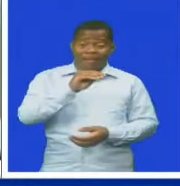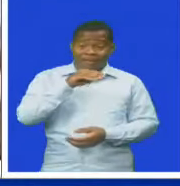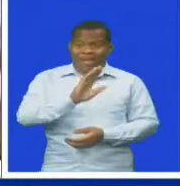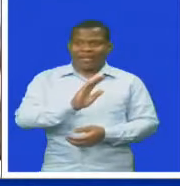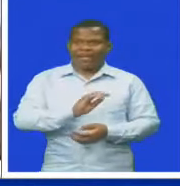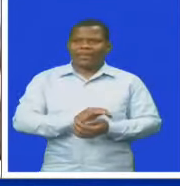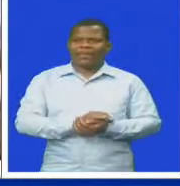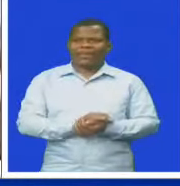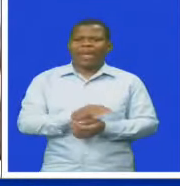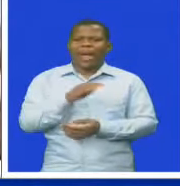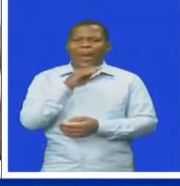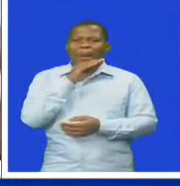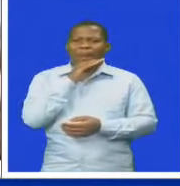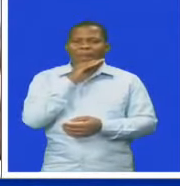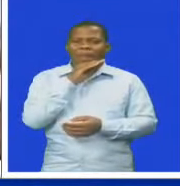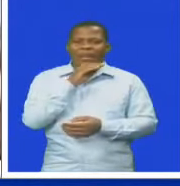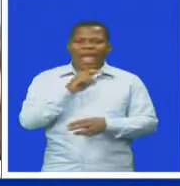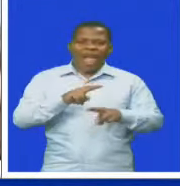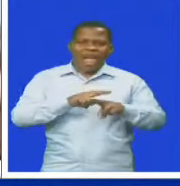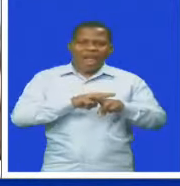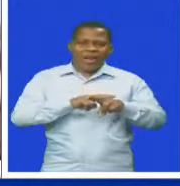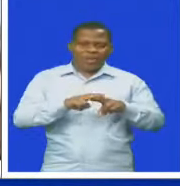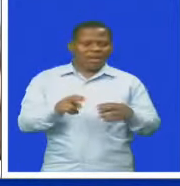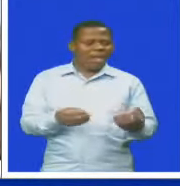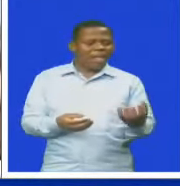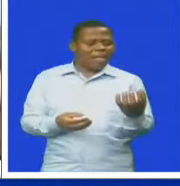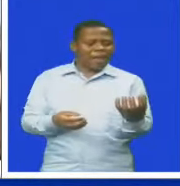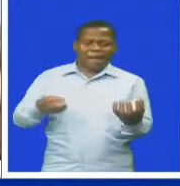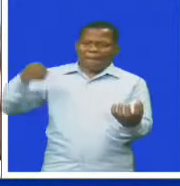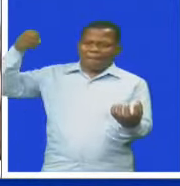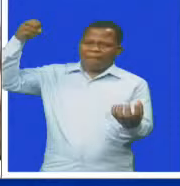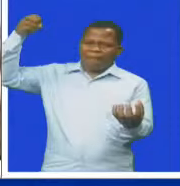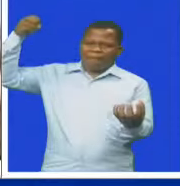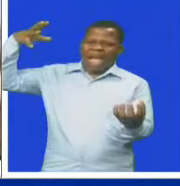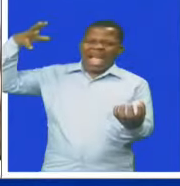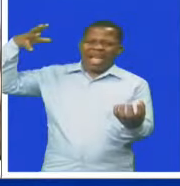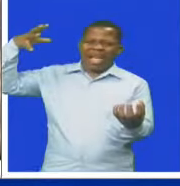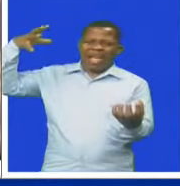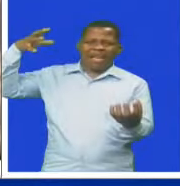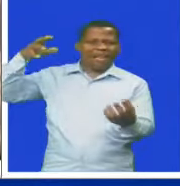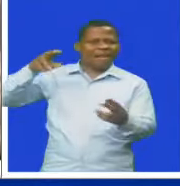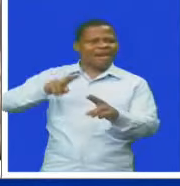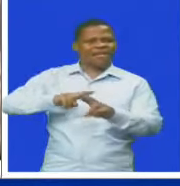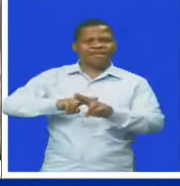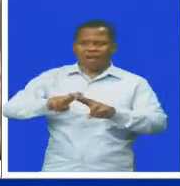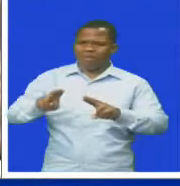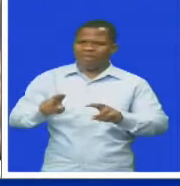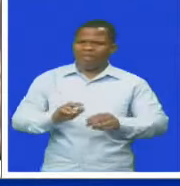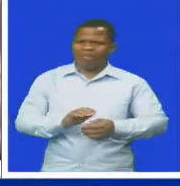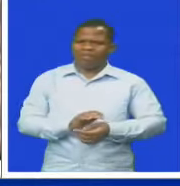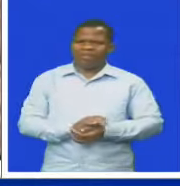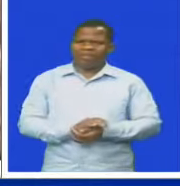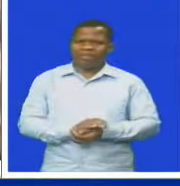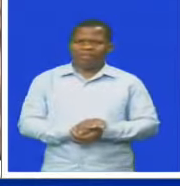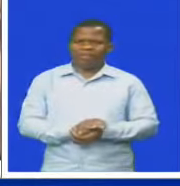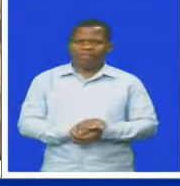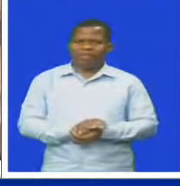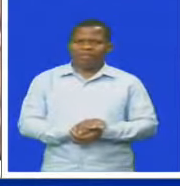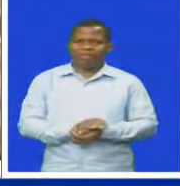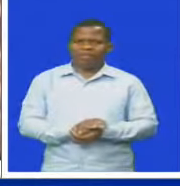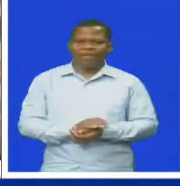emanti etilwane ahlala emthundini angabekwa elangeni nayo inja ngoba letinye tihlala